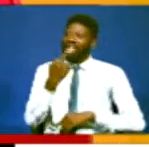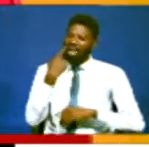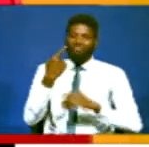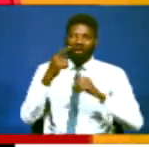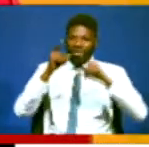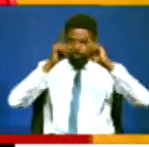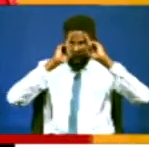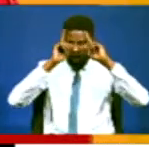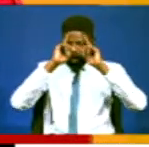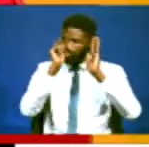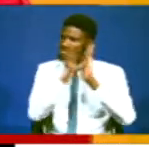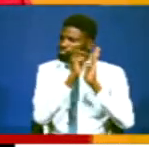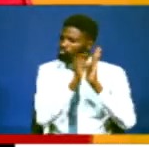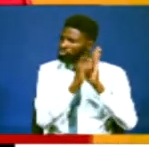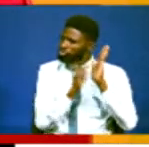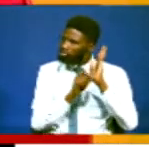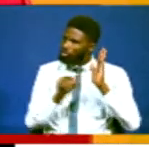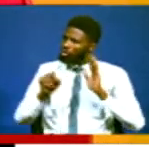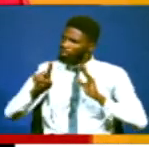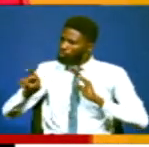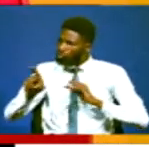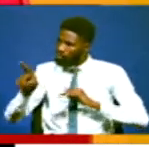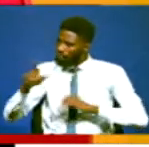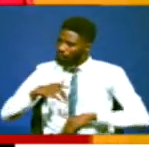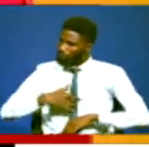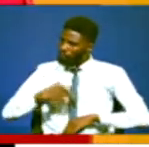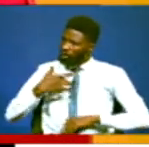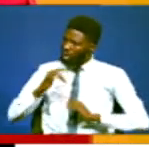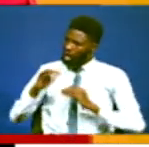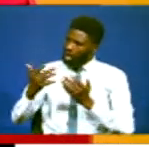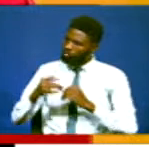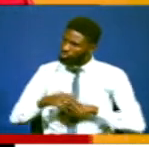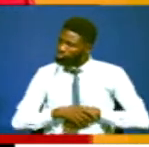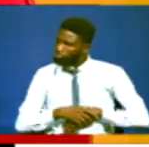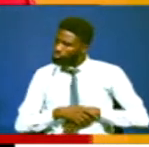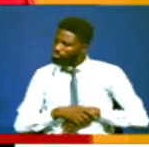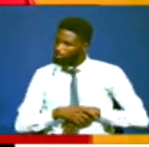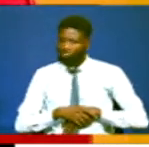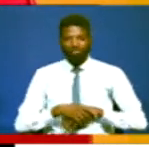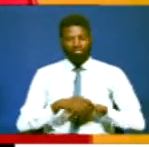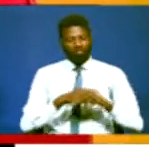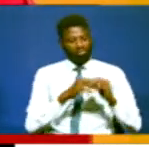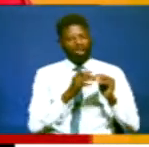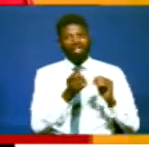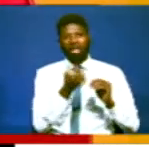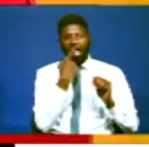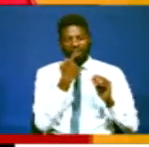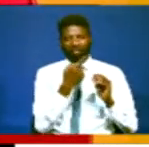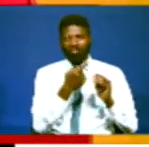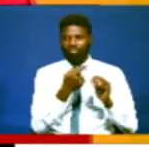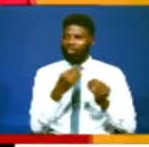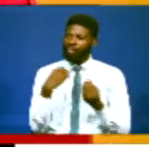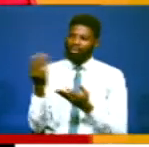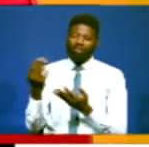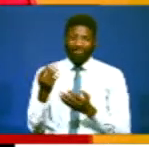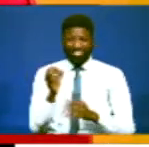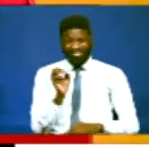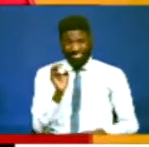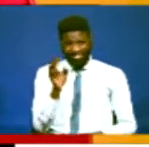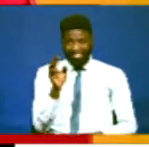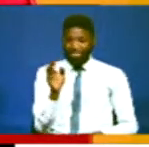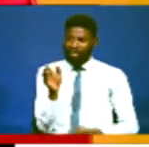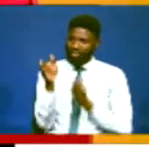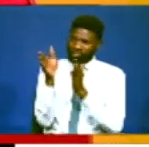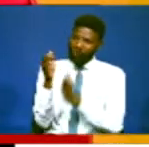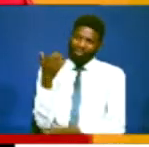amuulizi unahisi vipi, anamtazama tu, anaanza kumpatia dawa, mwishoni mwa siku yule mgonjwa atakufa. Kwa hivyo kuna mambo